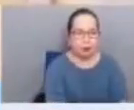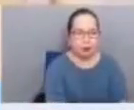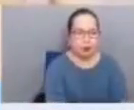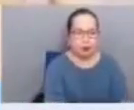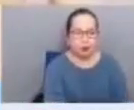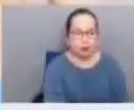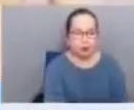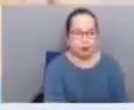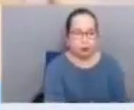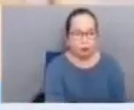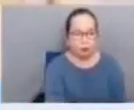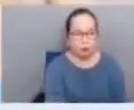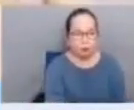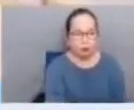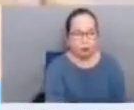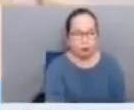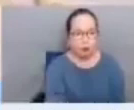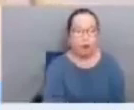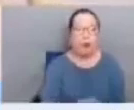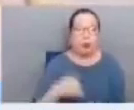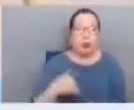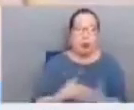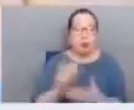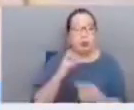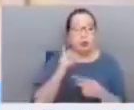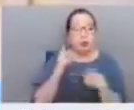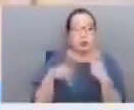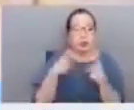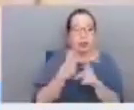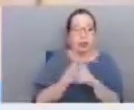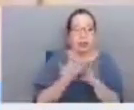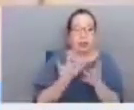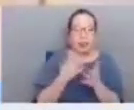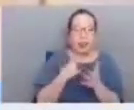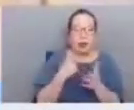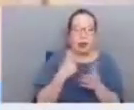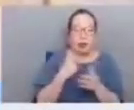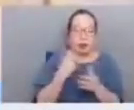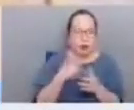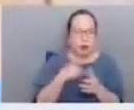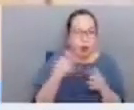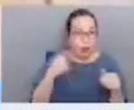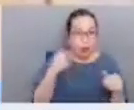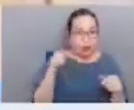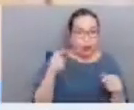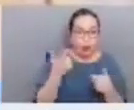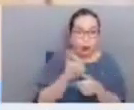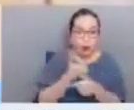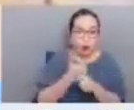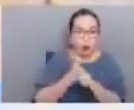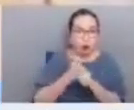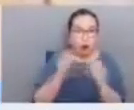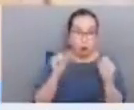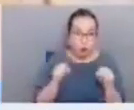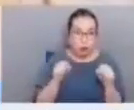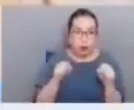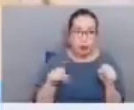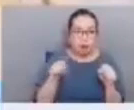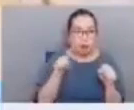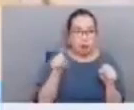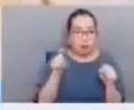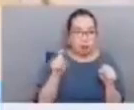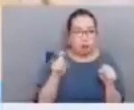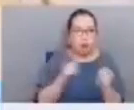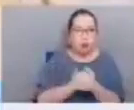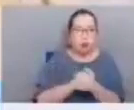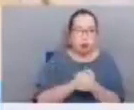ba sila maari makapag-apply sa GSIS? Ito namang tinatawag na Educational Loan Program. Itong Educational